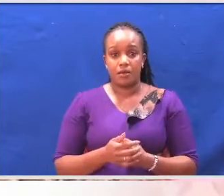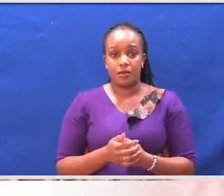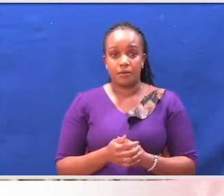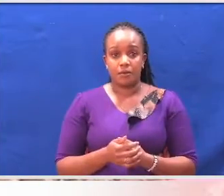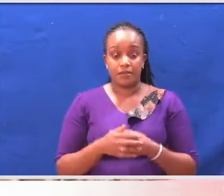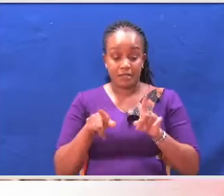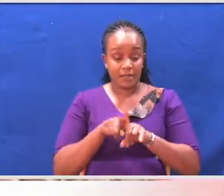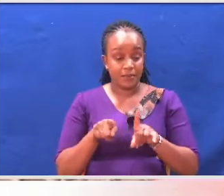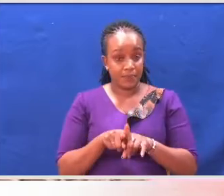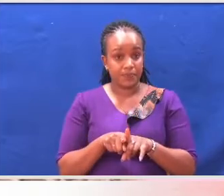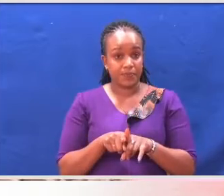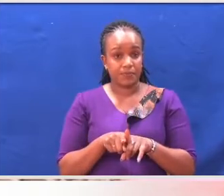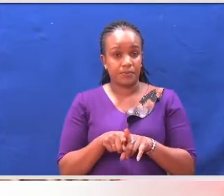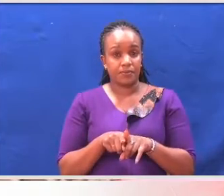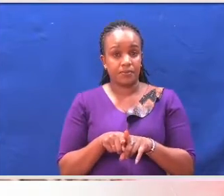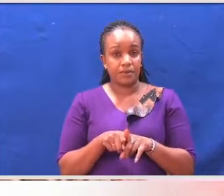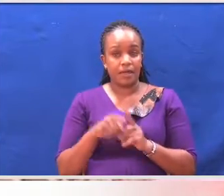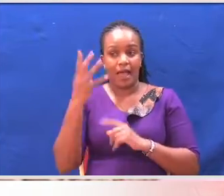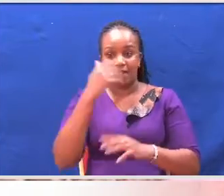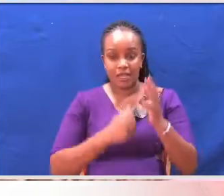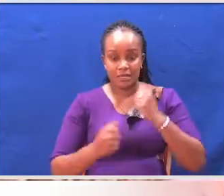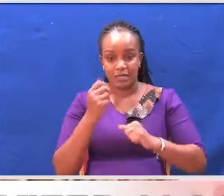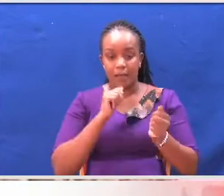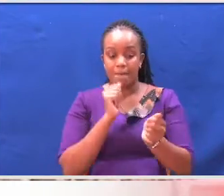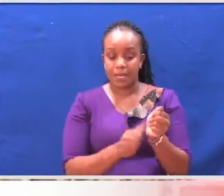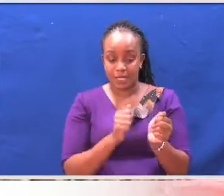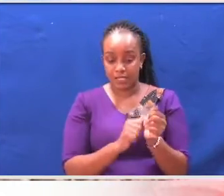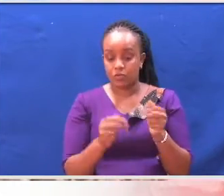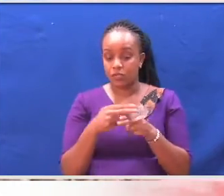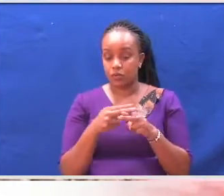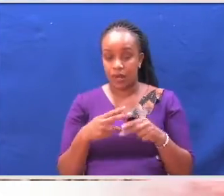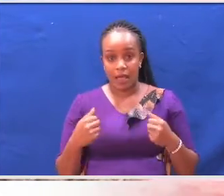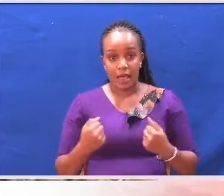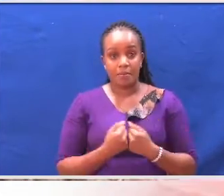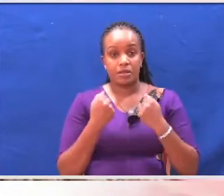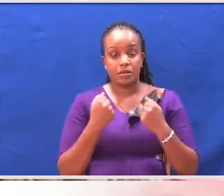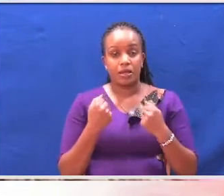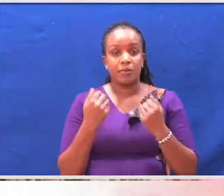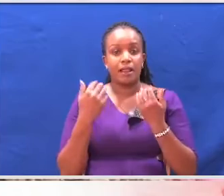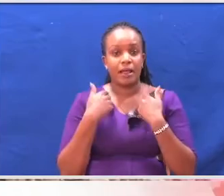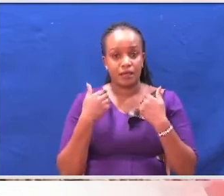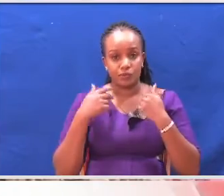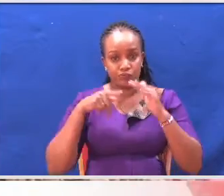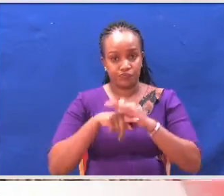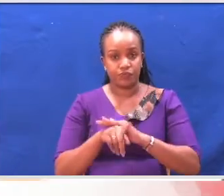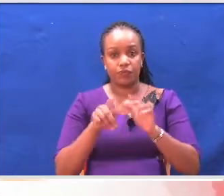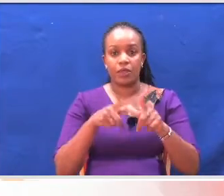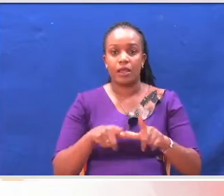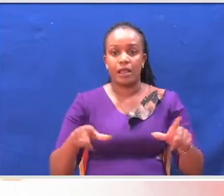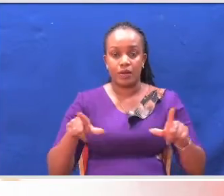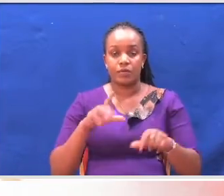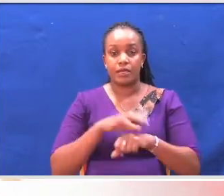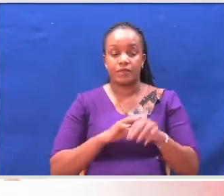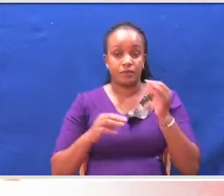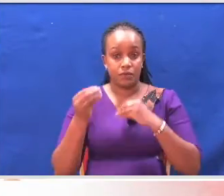hii pengine kibariki kipatikana sasa ya kuvuna mahindi vile inakaribia. Itabidi tu tuingie kwa hizo ndio tupate sasa chakula. Mimi na